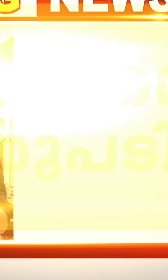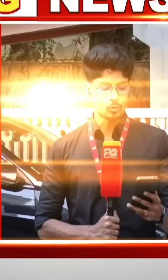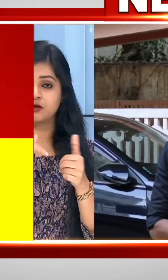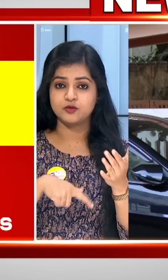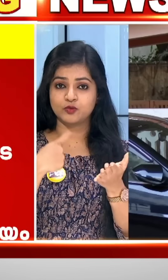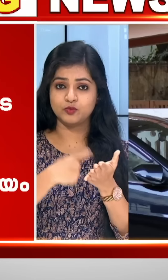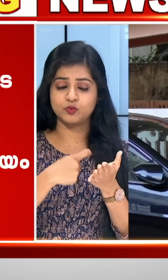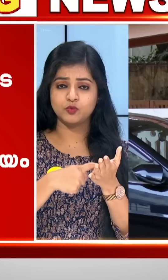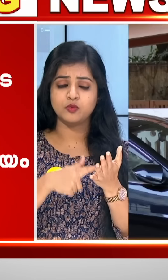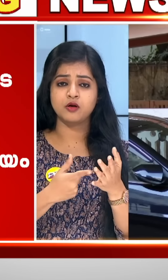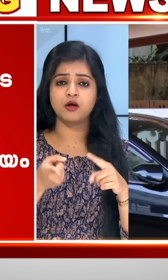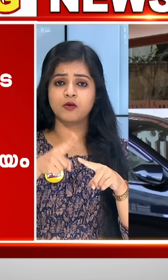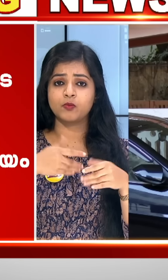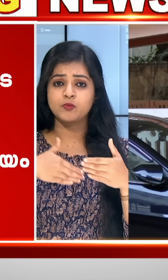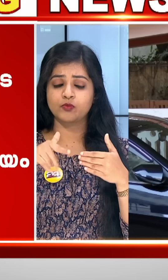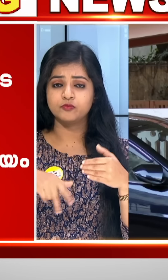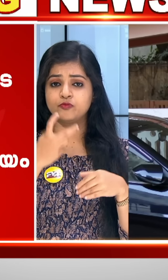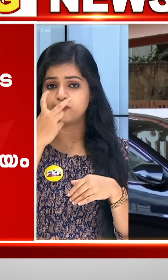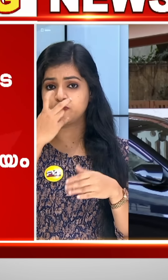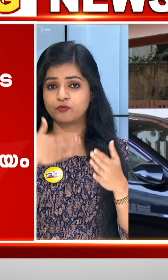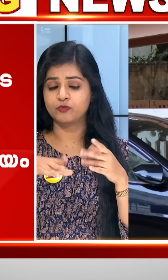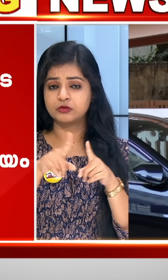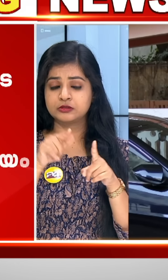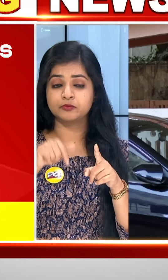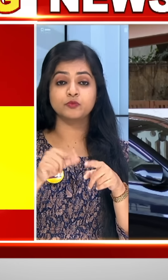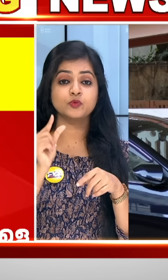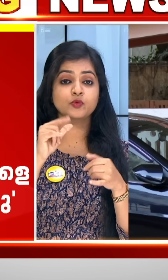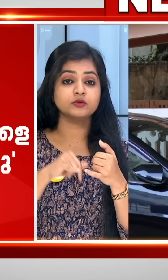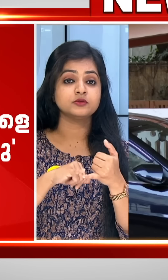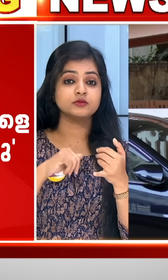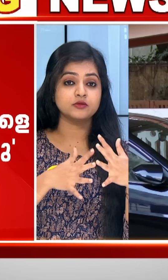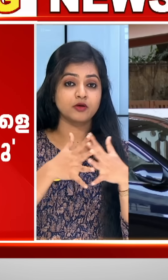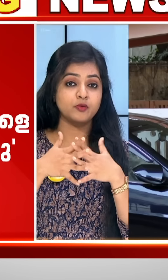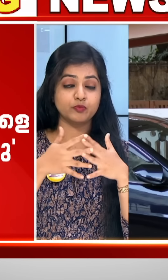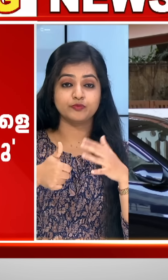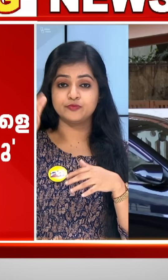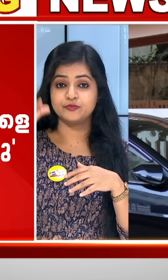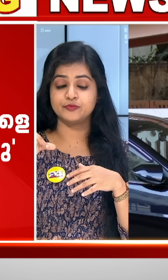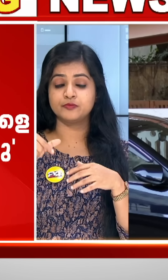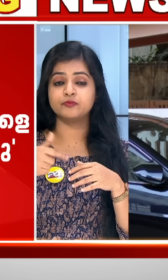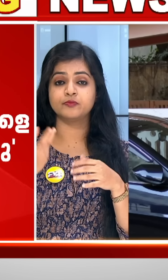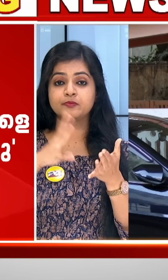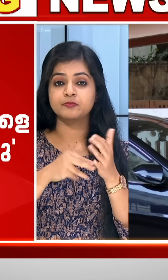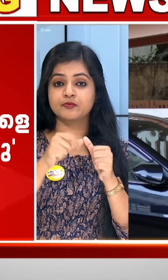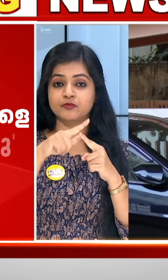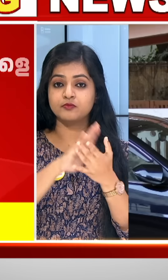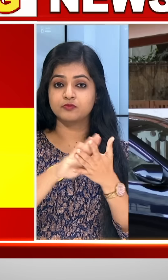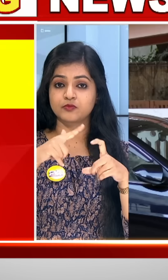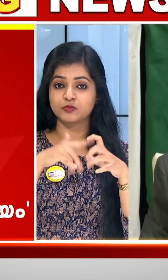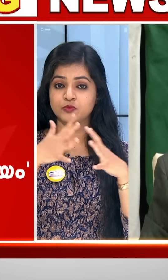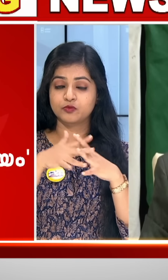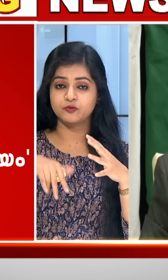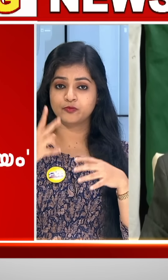നടപ്പാക്കുന്നു എന്നത് നിരീക്ഷിച്ചു വരികയാണെന്ന ആശങ്കയാണ് യുഎസ് സ്റ്റേറ്റ് ഡിപ്പാർട്ട്മെൻറ് വക്താവ് മാത്യൂ മില്ലർ നേരത്തെ പ്രകടമാക്കിയത് എന്നാൽ ഇതിന്